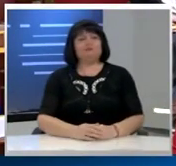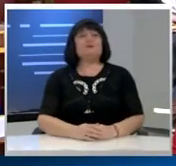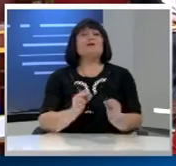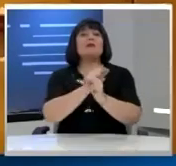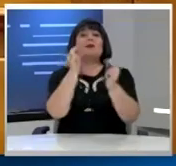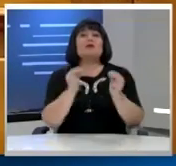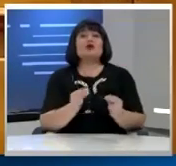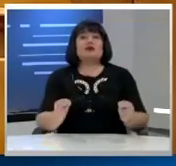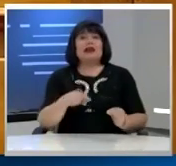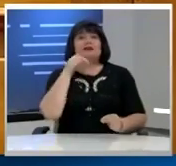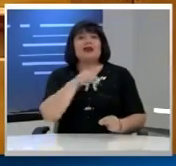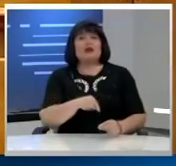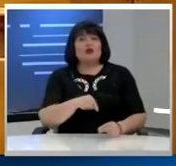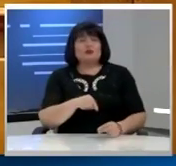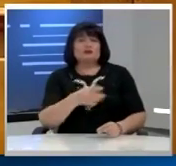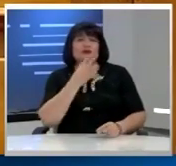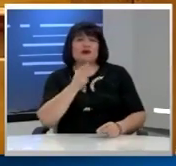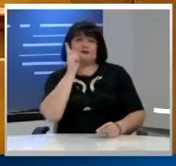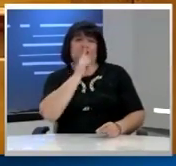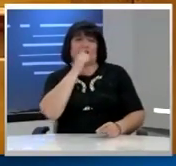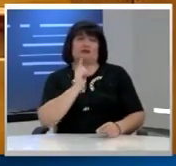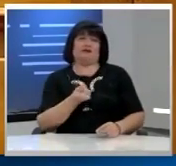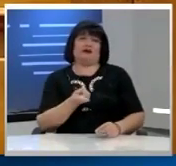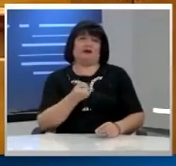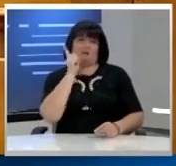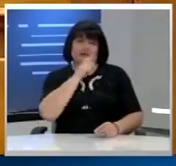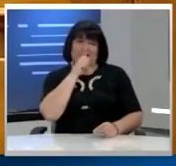Συνεπώς εδώ έχουμε μια λαθροχειρία συνεχιζόμενη,